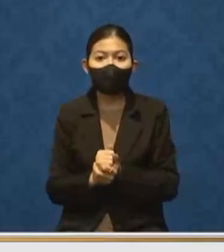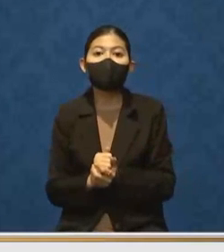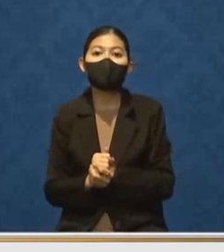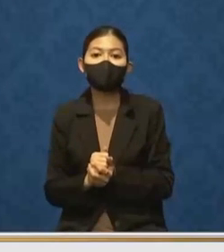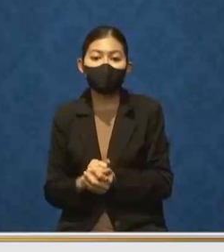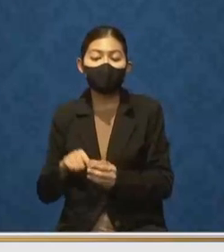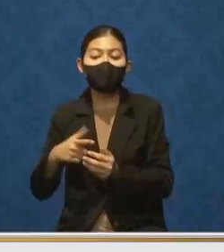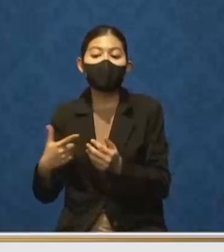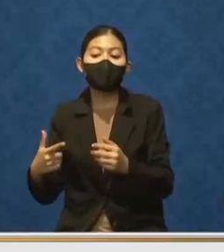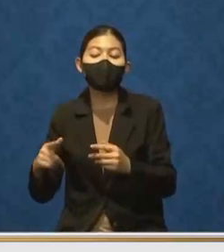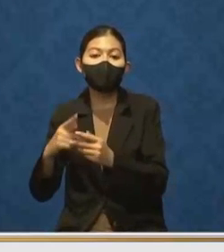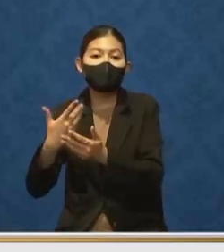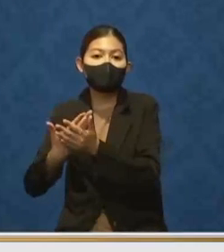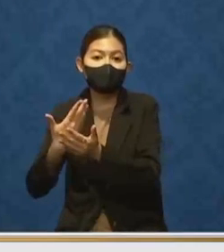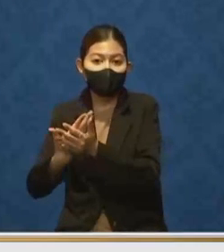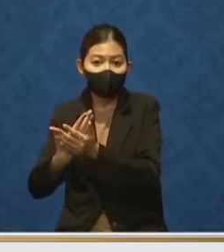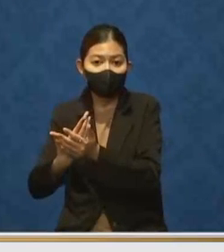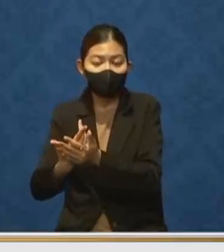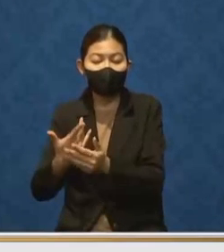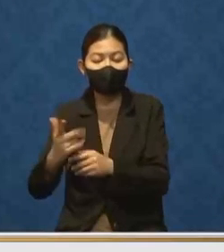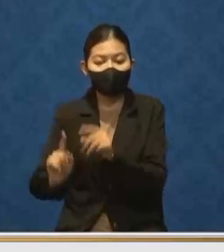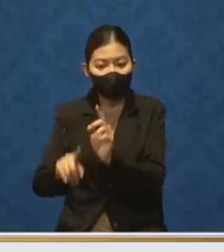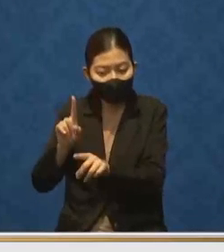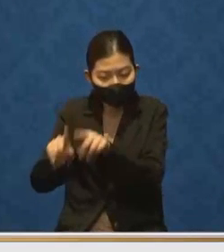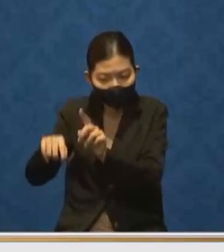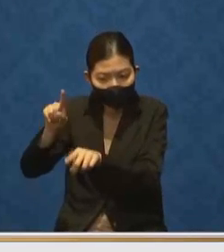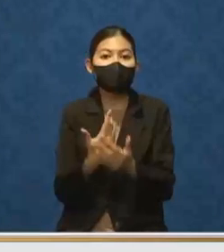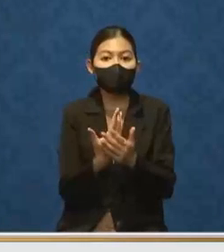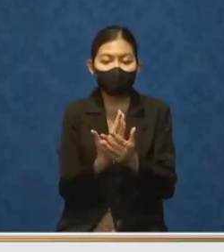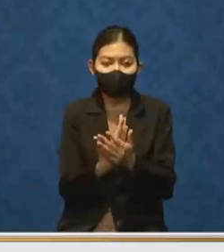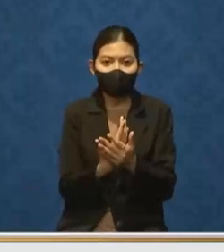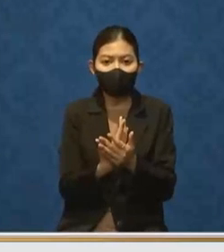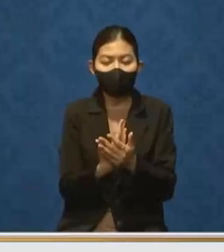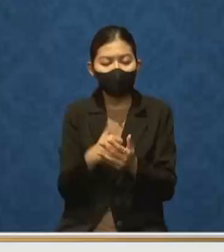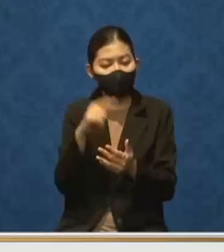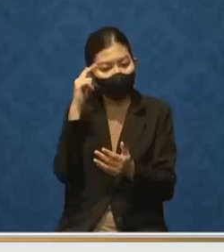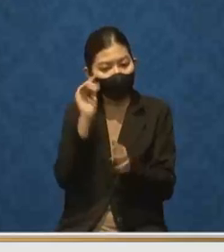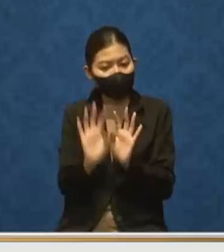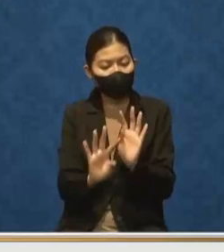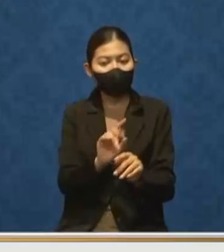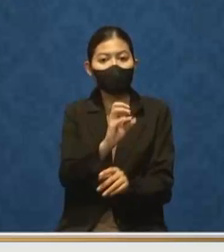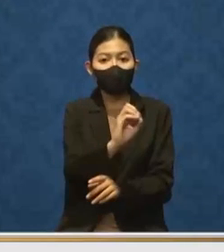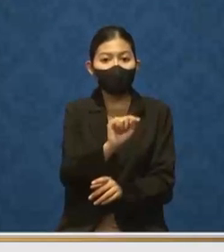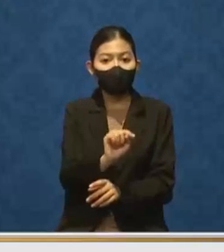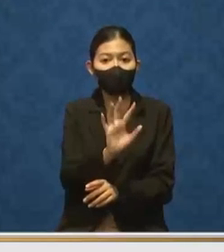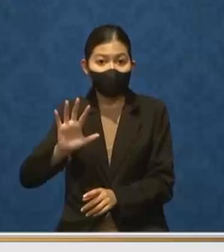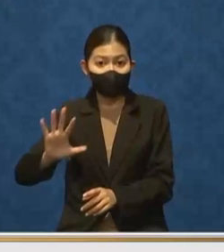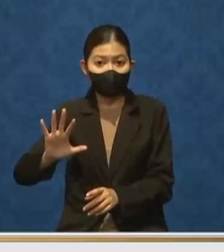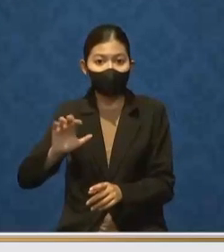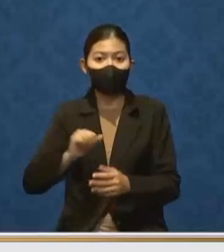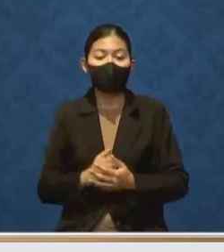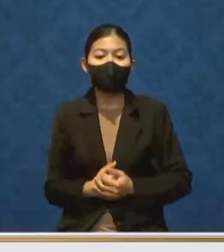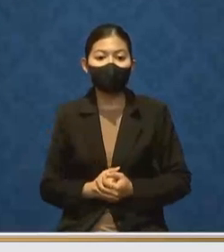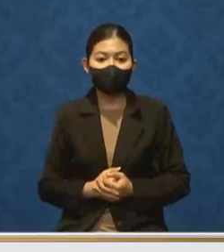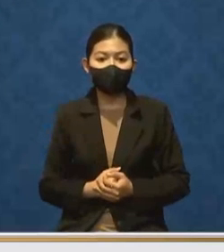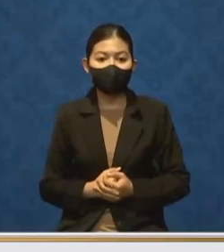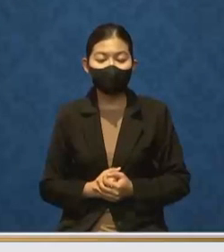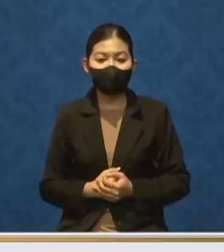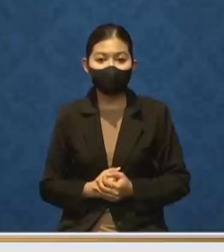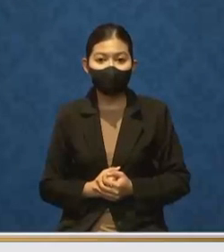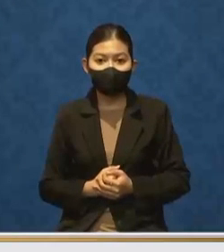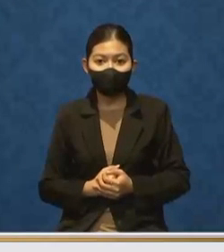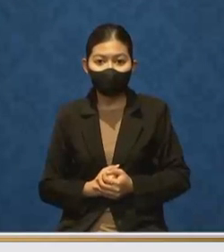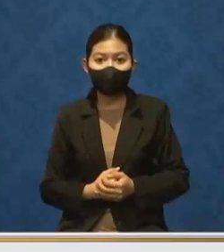ลังโดยคาดว่าอัตราเงินเฟ้อจะอยู่ในระหว่างร้อยละ 0.5 ถึง 1.5นโยบายการ